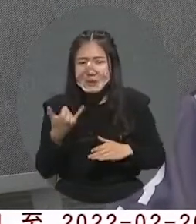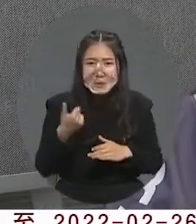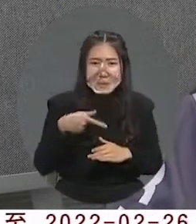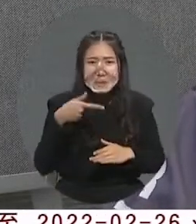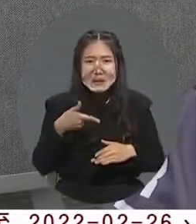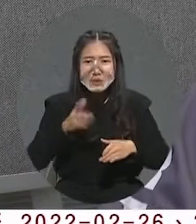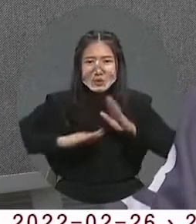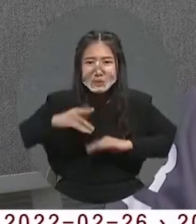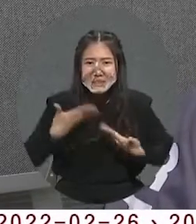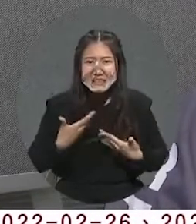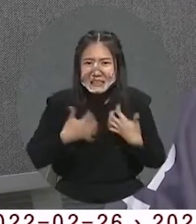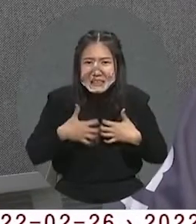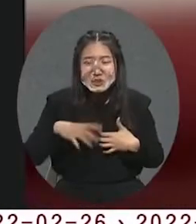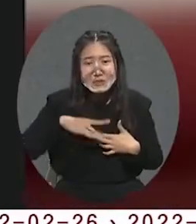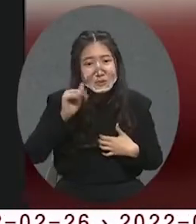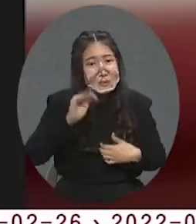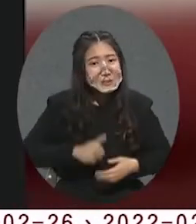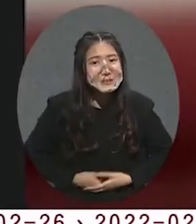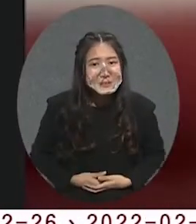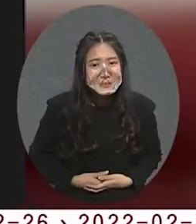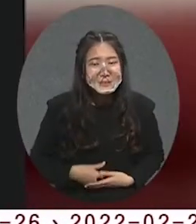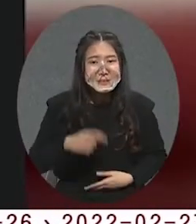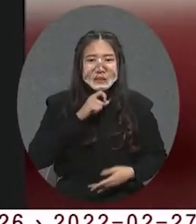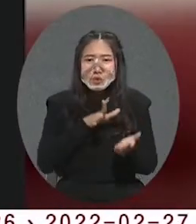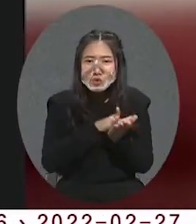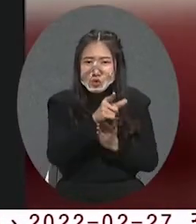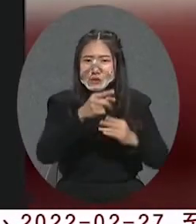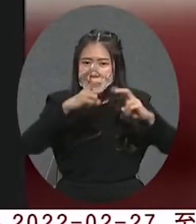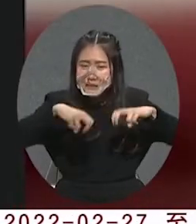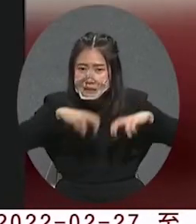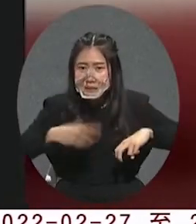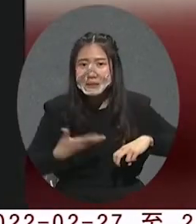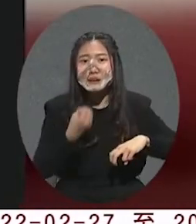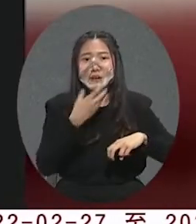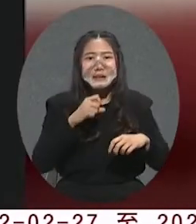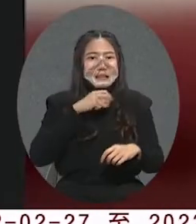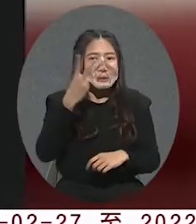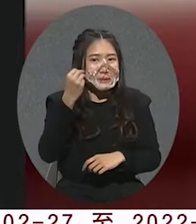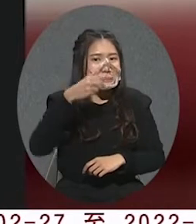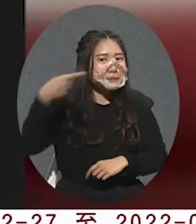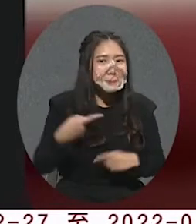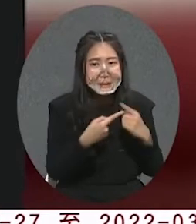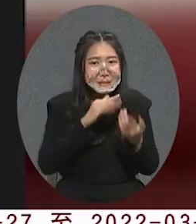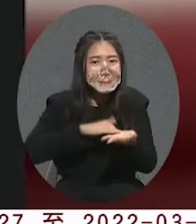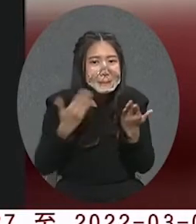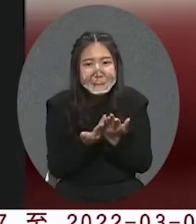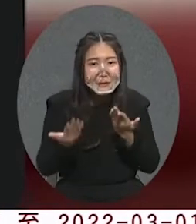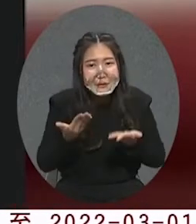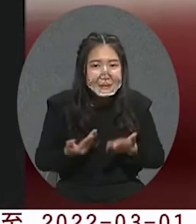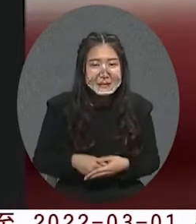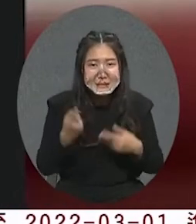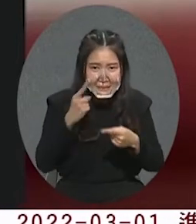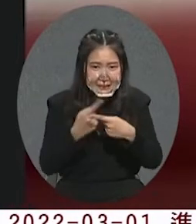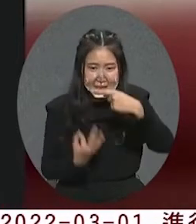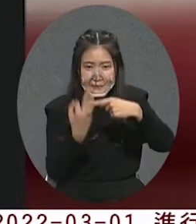緩現在這麼緊張的情況？ 有學者都研究了，現在香港可能根本有200000人確診，我們上報了可能只是不